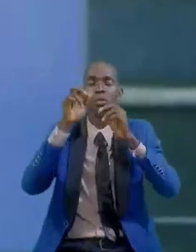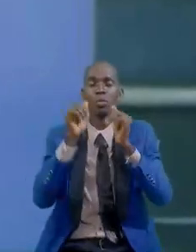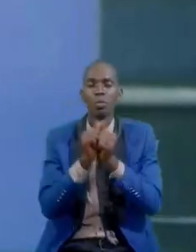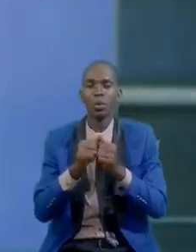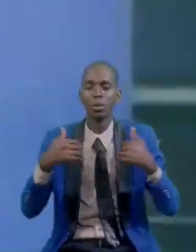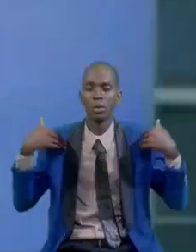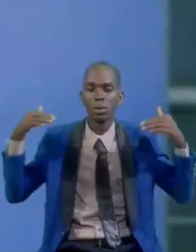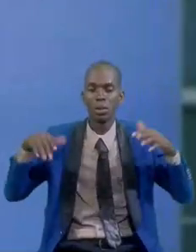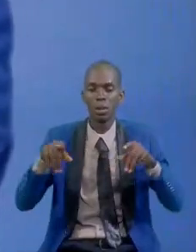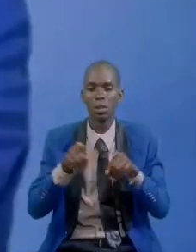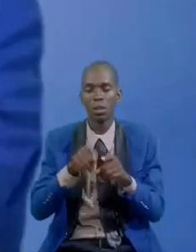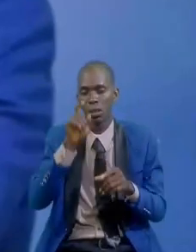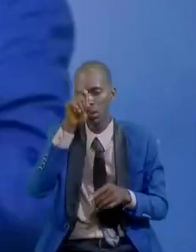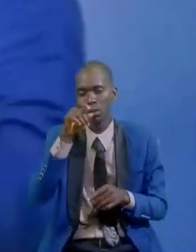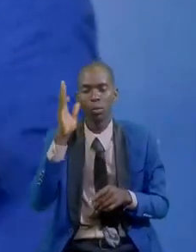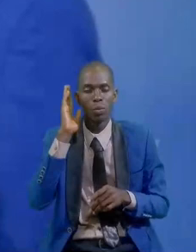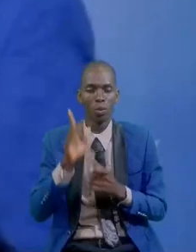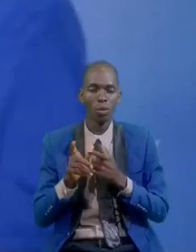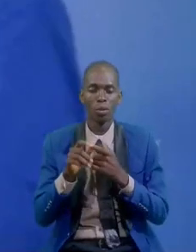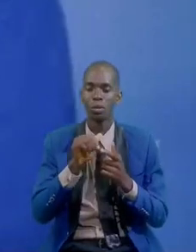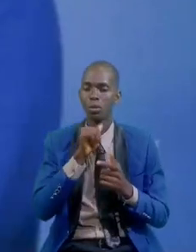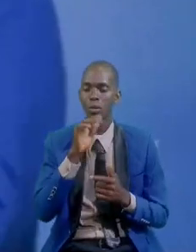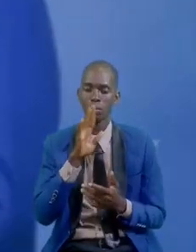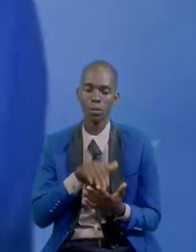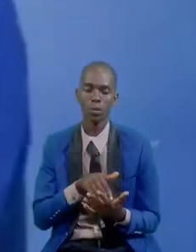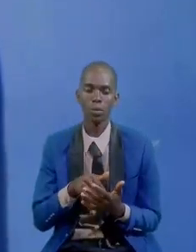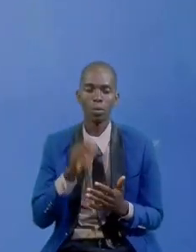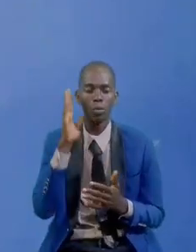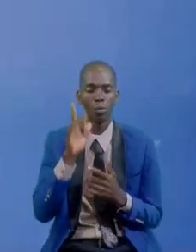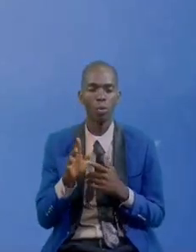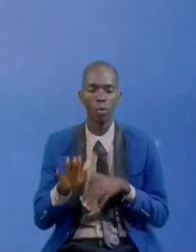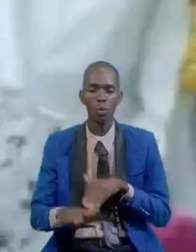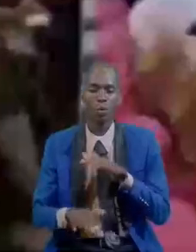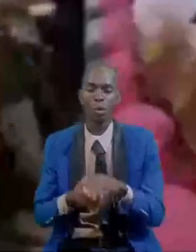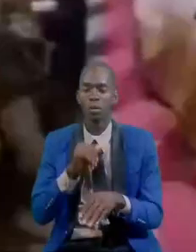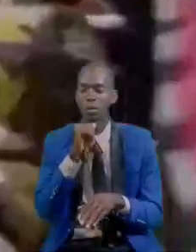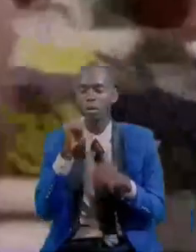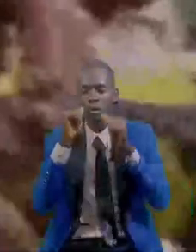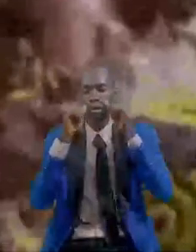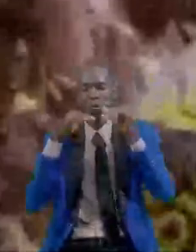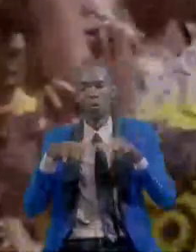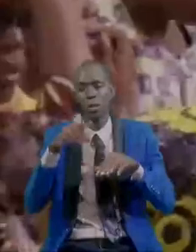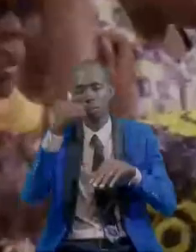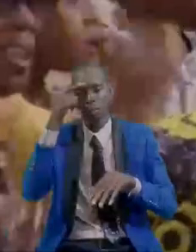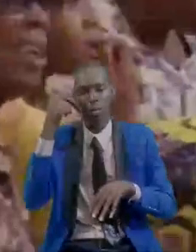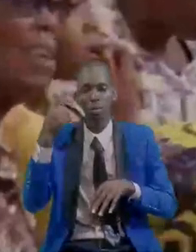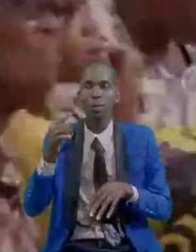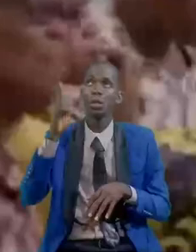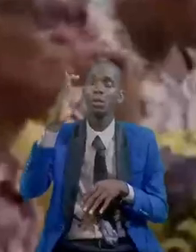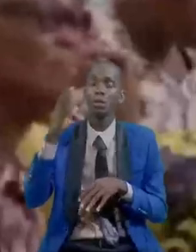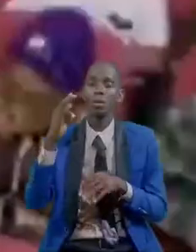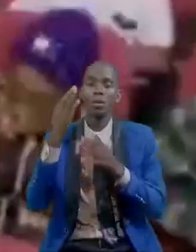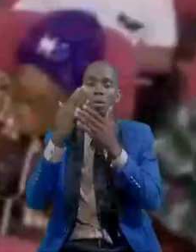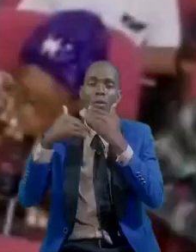comme les aigles. Ils vont courir sans être fatigués. Ils vont marcher, ne seront pas fatigués. Parce que le Dieu